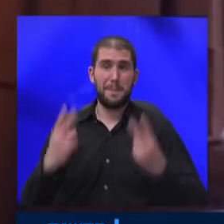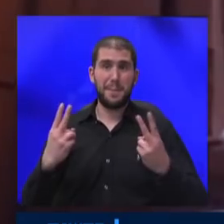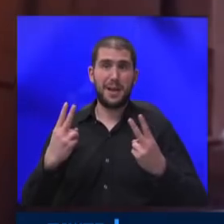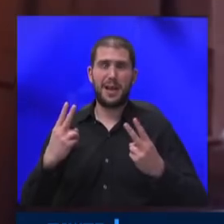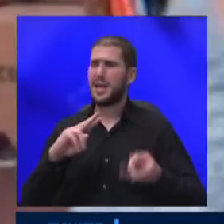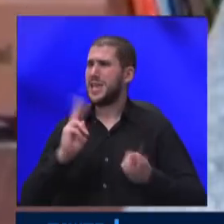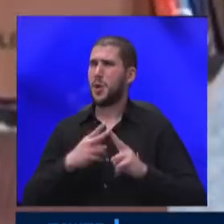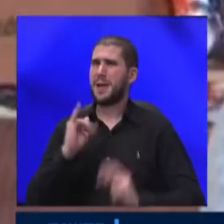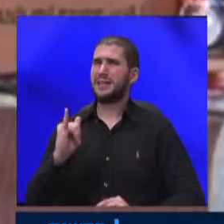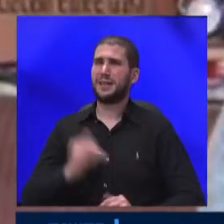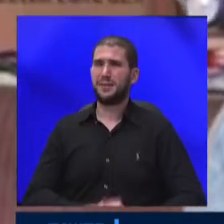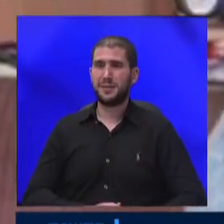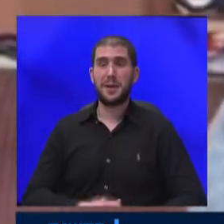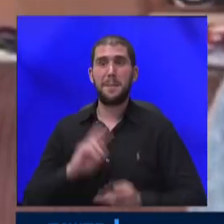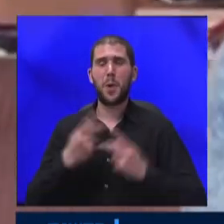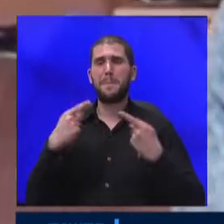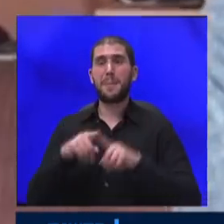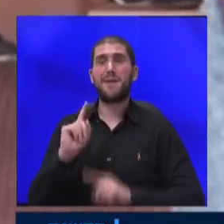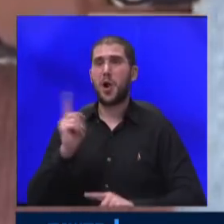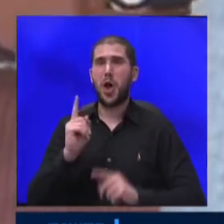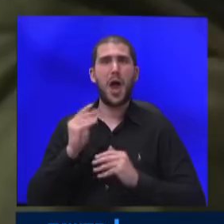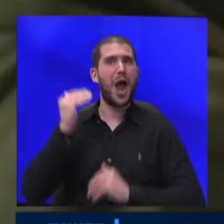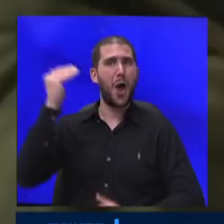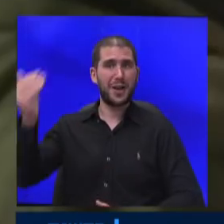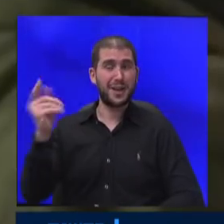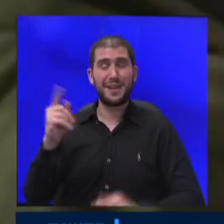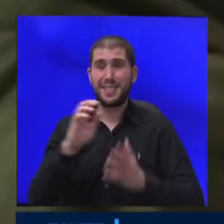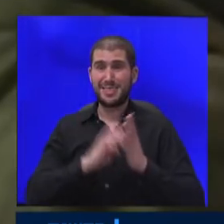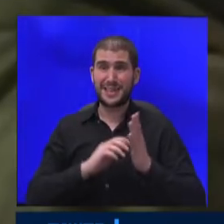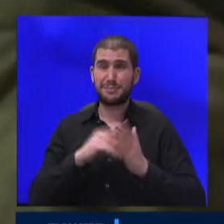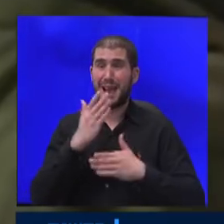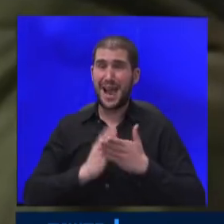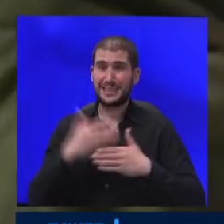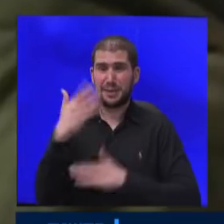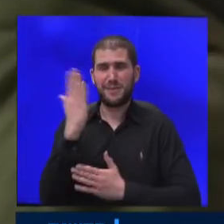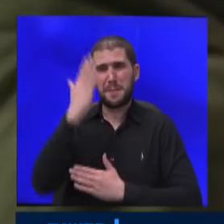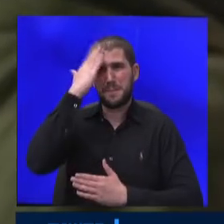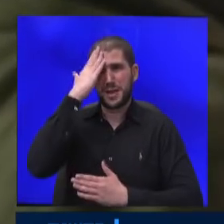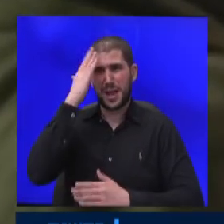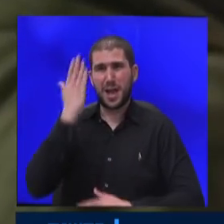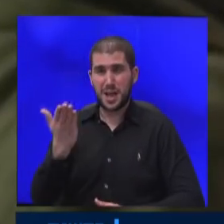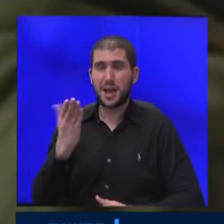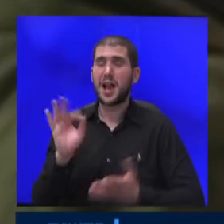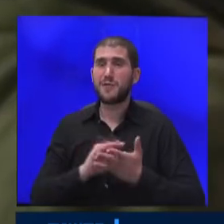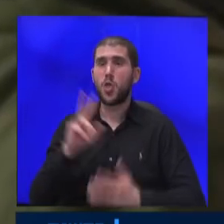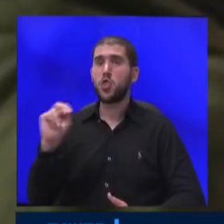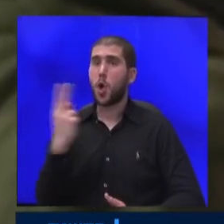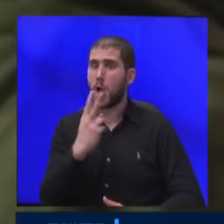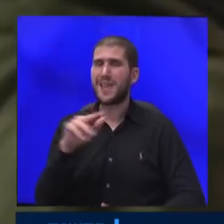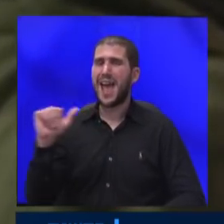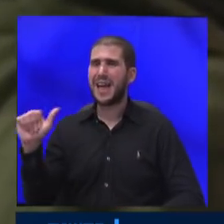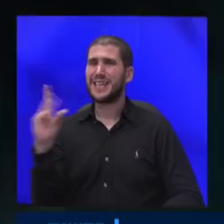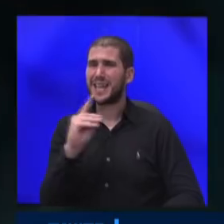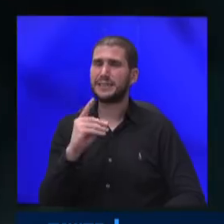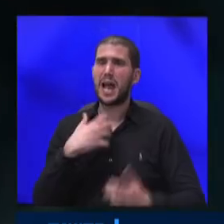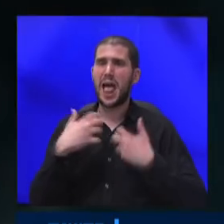יקום זה? ביקום מקביל, אבל לא רחוק מאוד. את הטקסטים שחצי מדינה כבר יודעת לדקלם, כתבו נועה קולר וארז דריגס